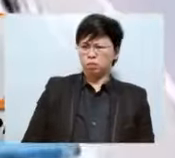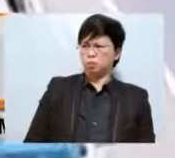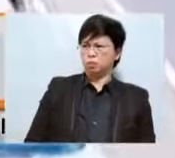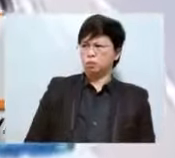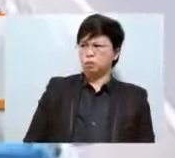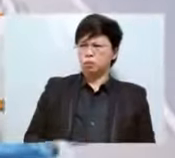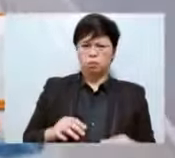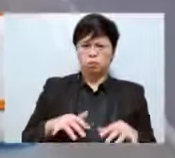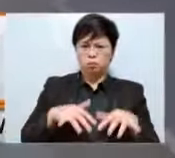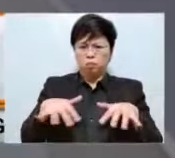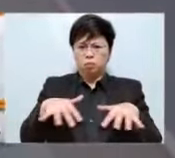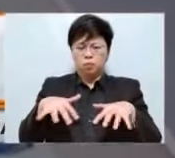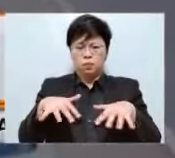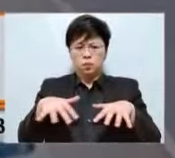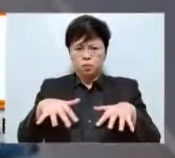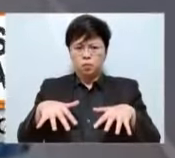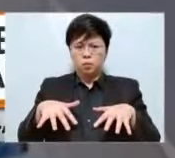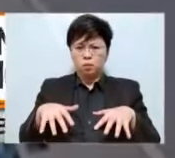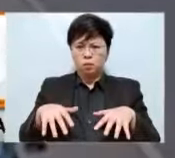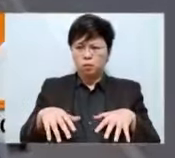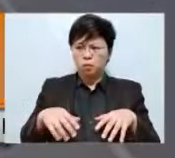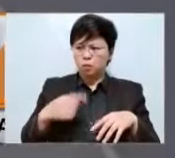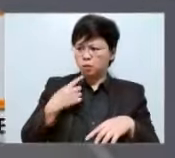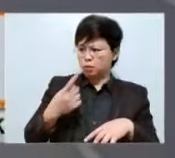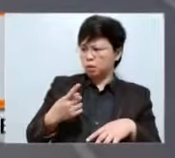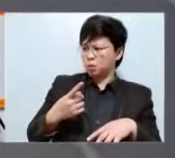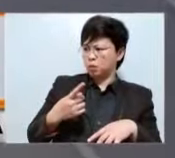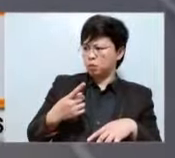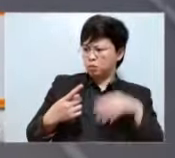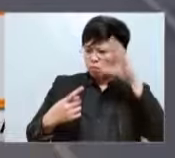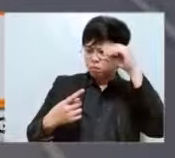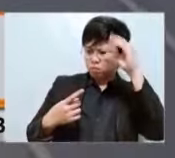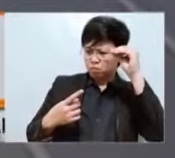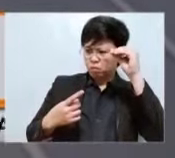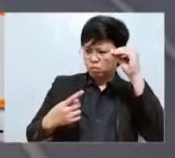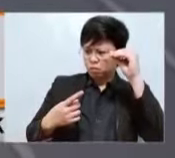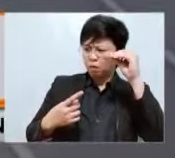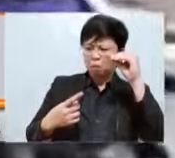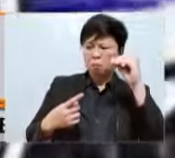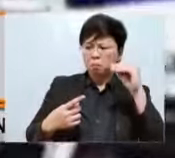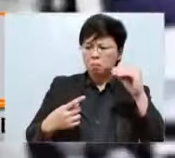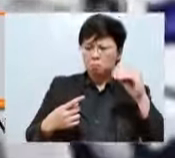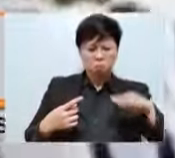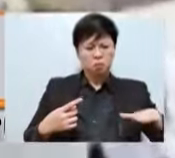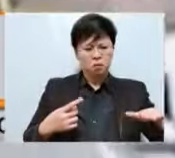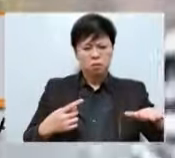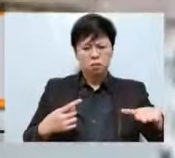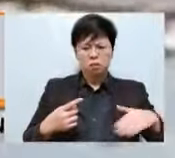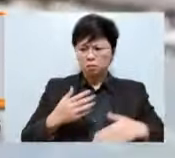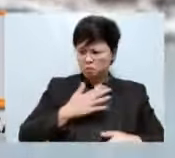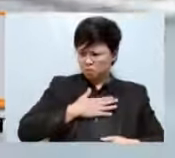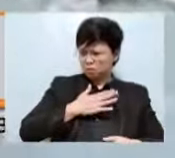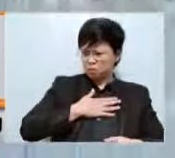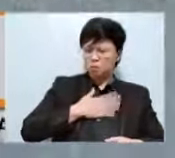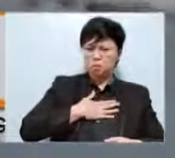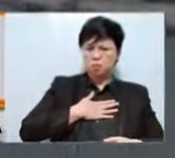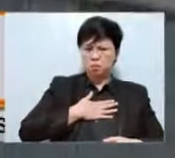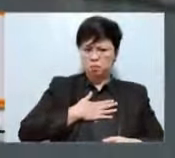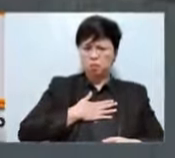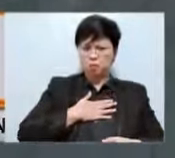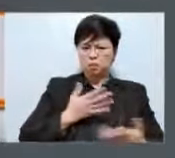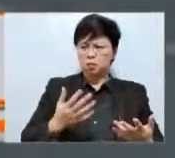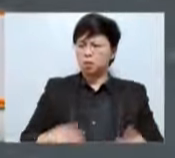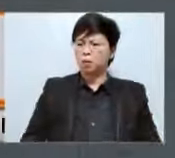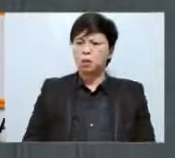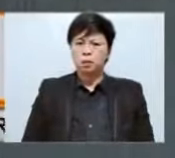katawan ko sabi ng lalaki anak daw po niya yon sabi ko Sige po Kuya Ganito na lang kasi wala po akong dalang phone eh Sabi ko